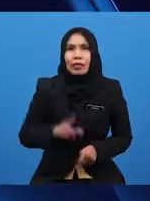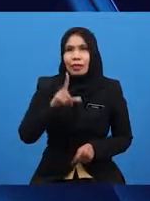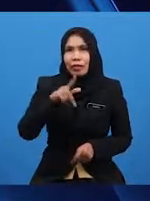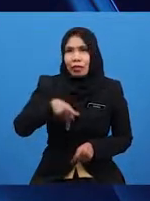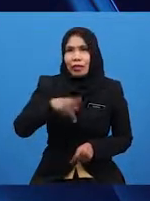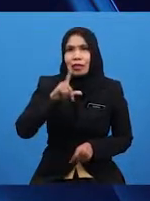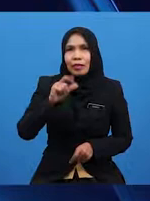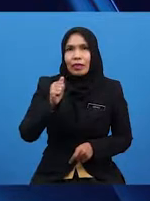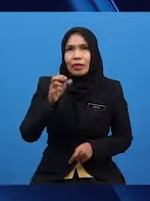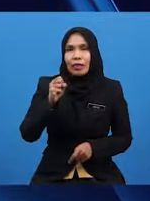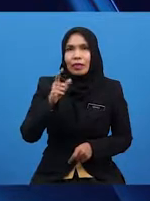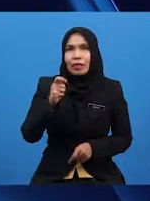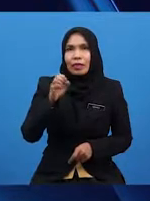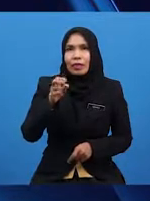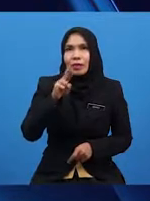mengeringkannya.